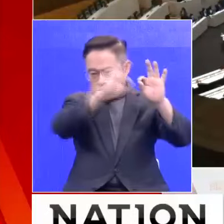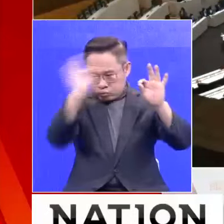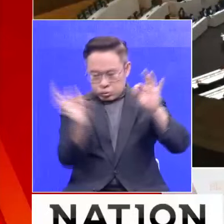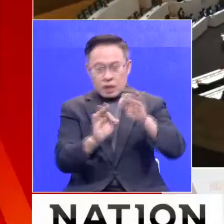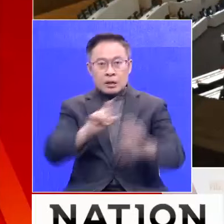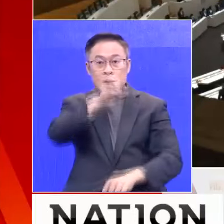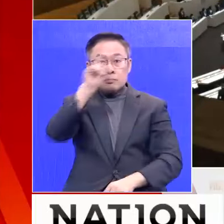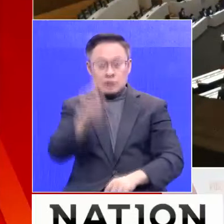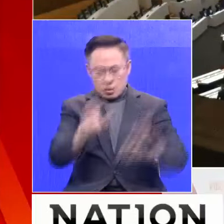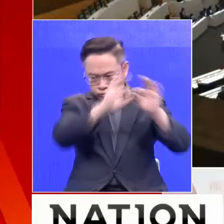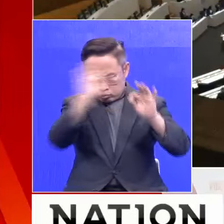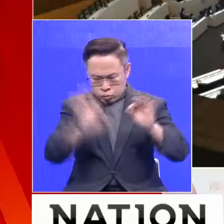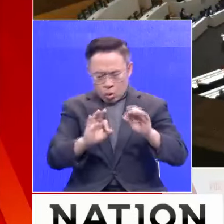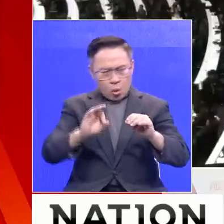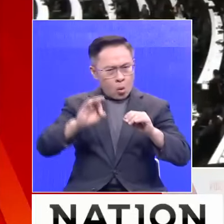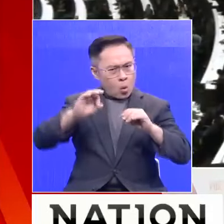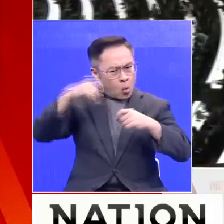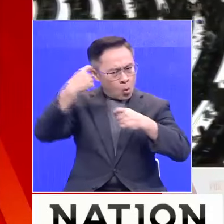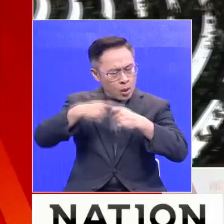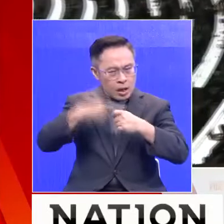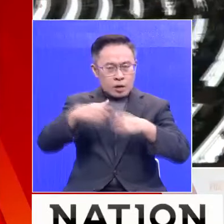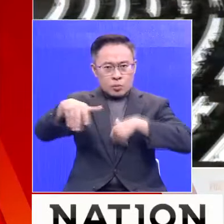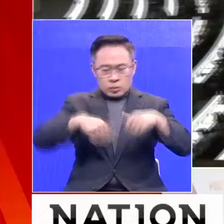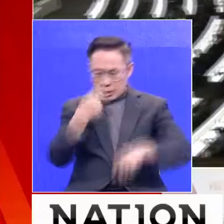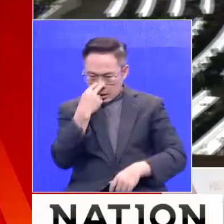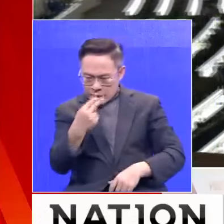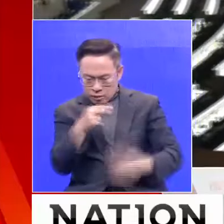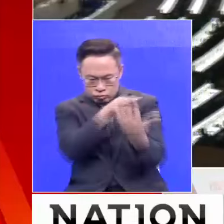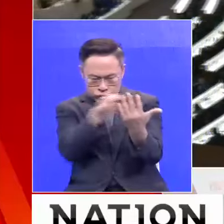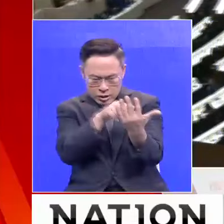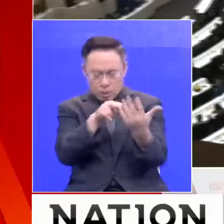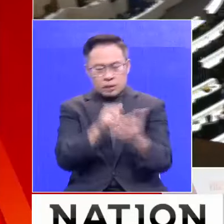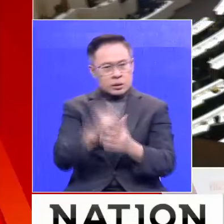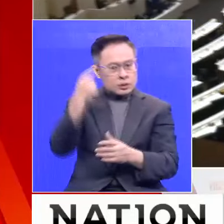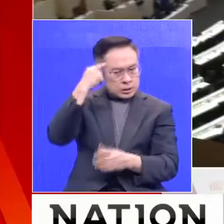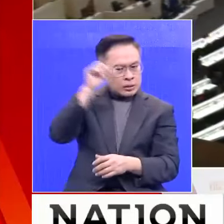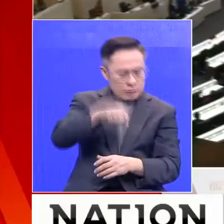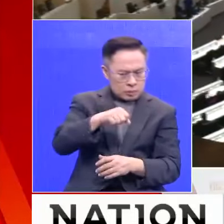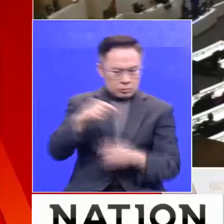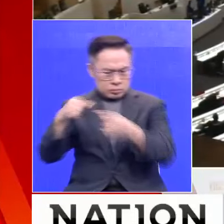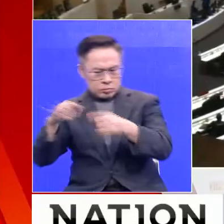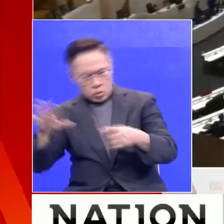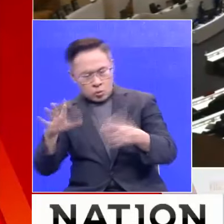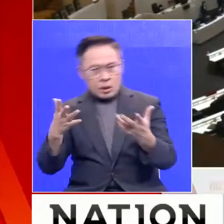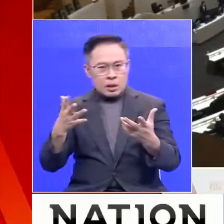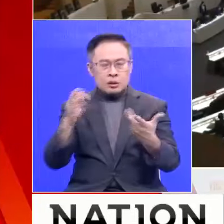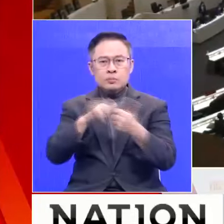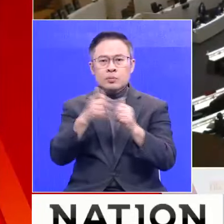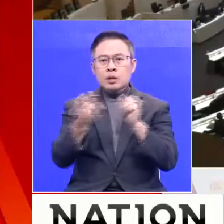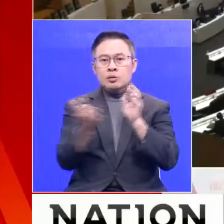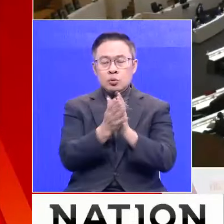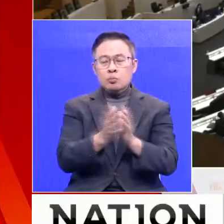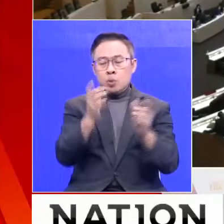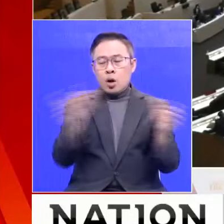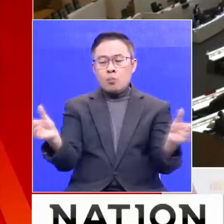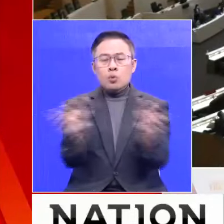คำถามประชาชนบางคนอาจจะเห็นด้วยกับบางส่วนของคำถามแต่ไม่เห็นด้วยกับอีกส่วนของคำถาม